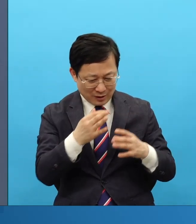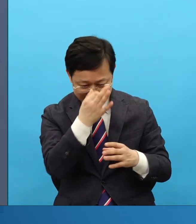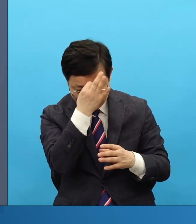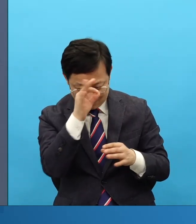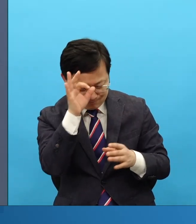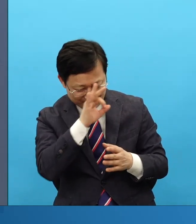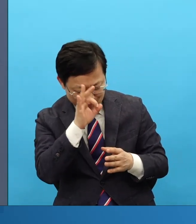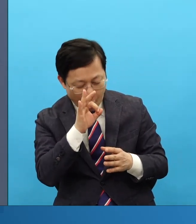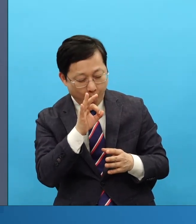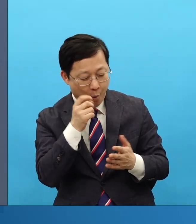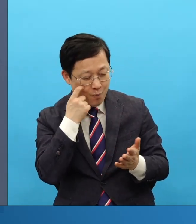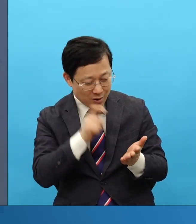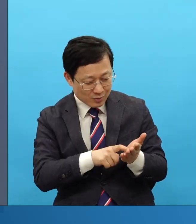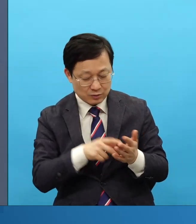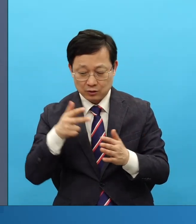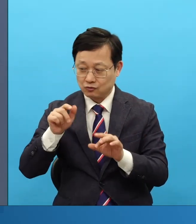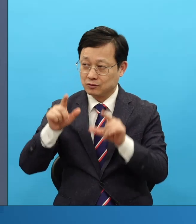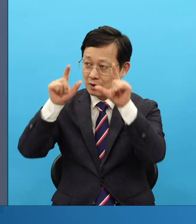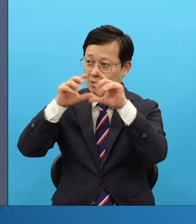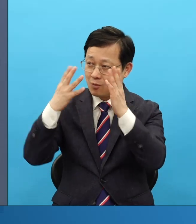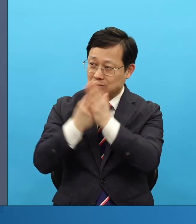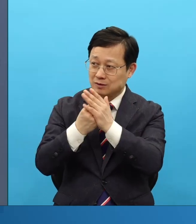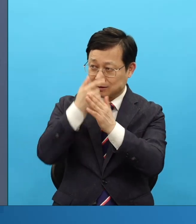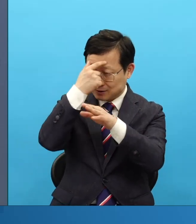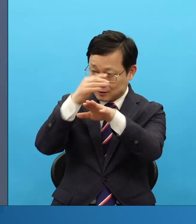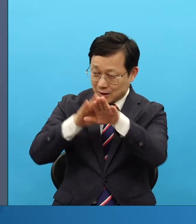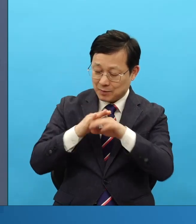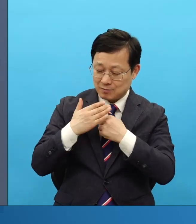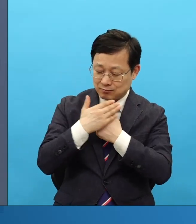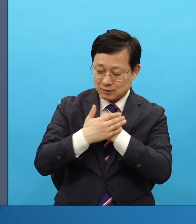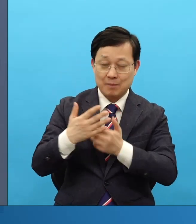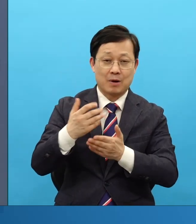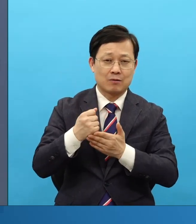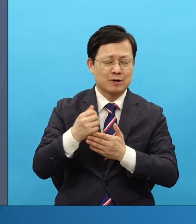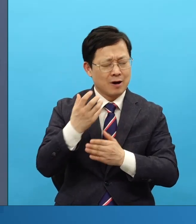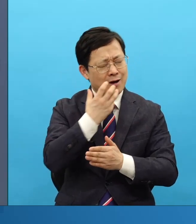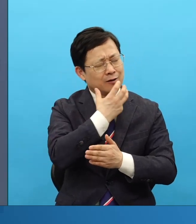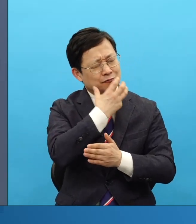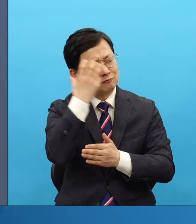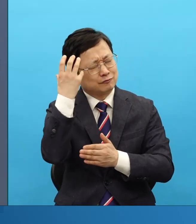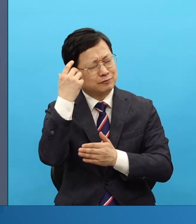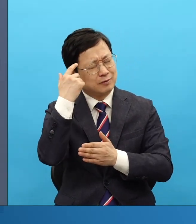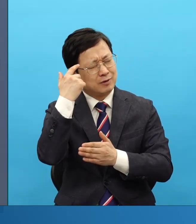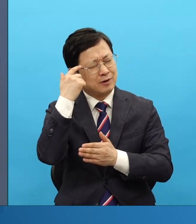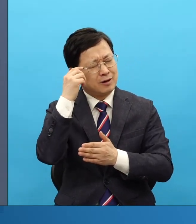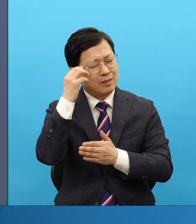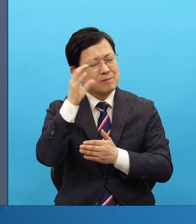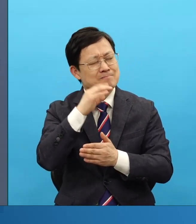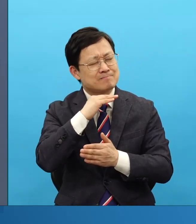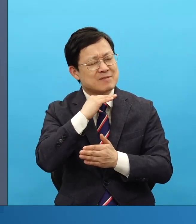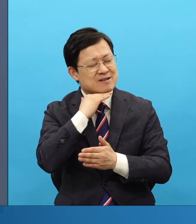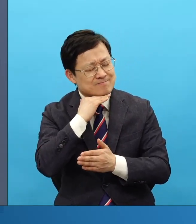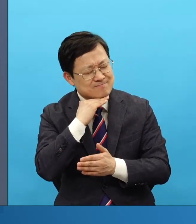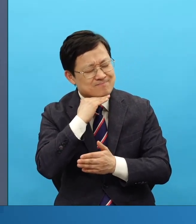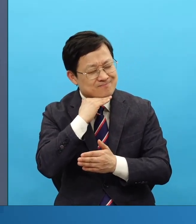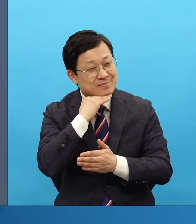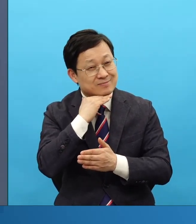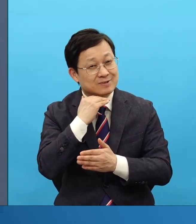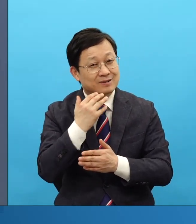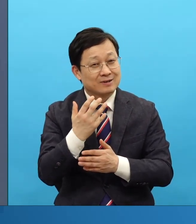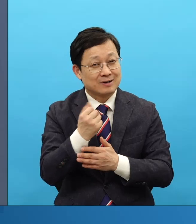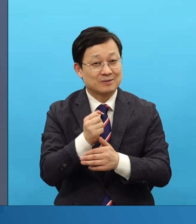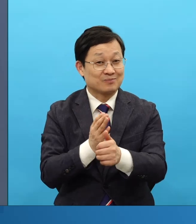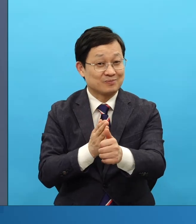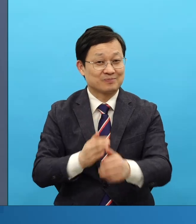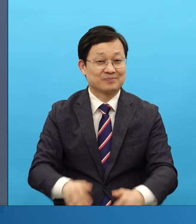달란트를 발견하고 주일날 우리는 완전히 예배에서 은혜 받고 꿈을 꿔야 돼요. Really dream the dream to open up the three courtyards where on Fridays the remnants can